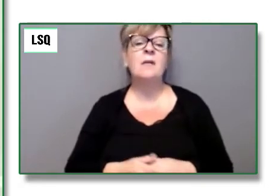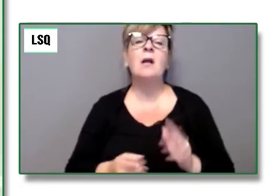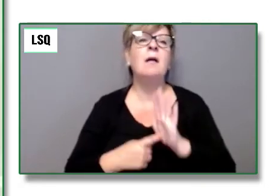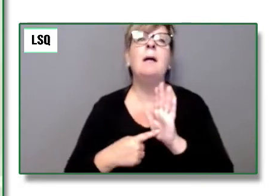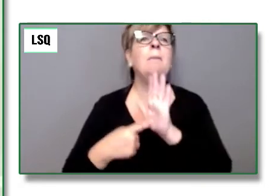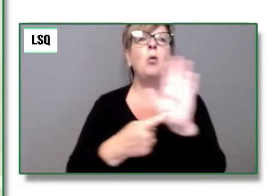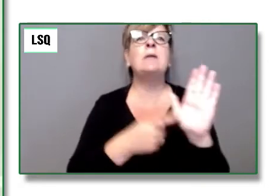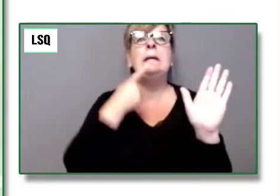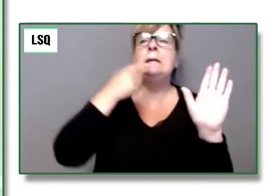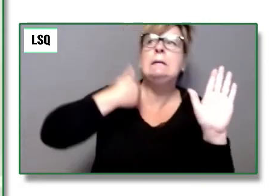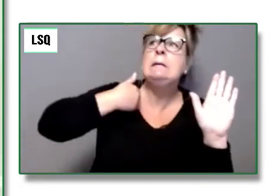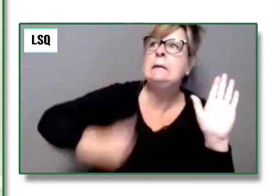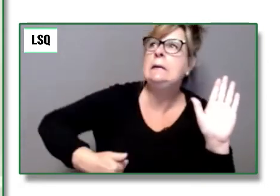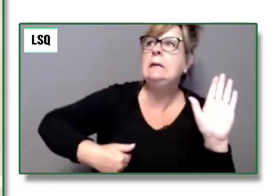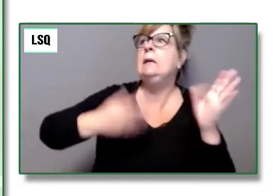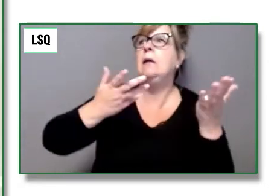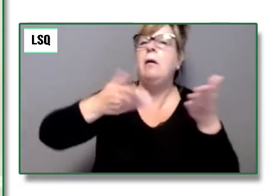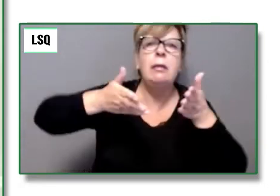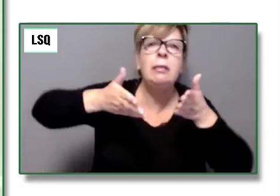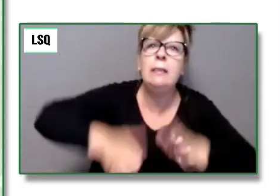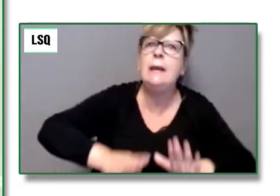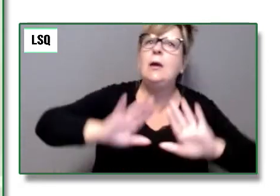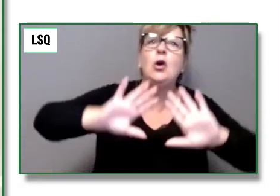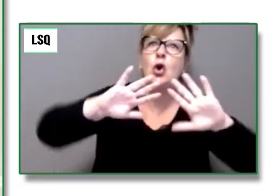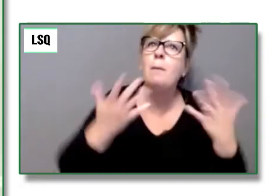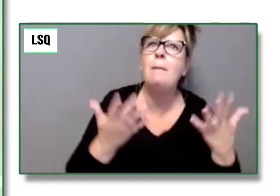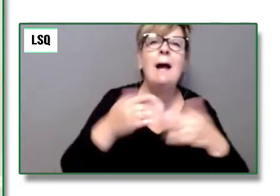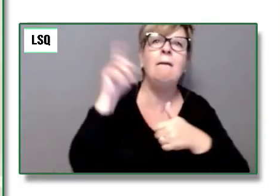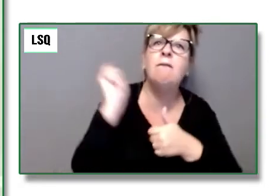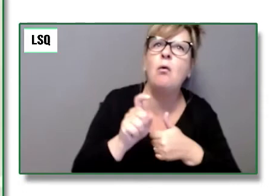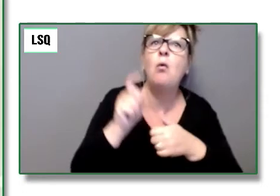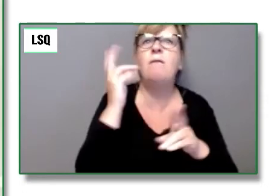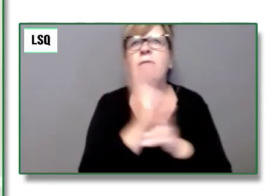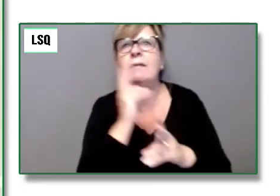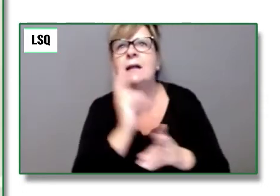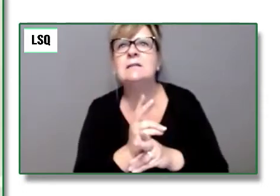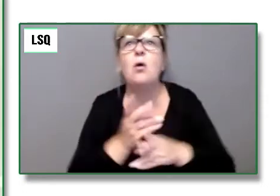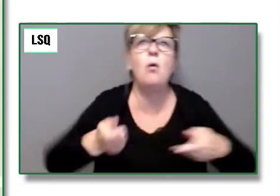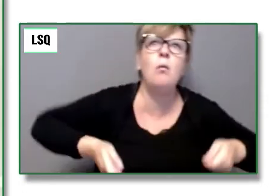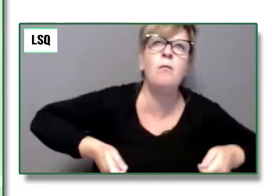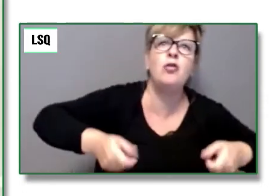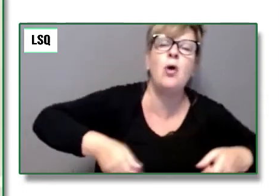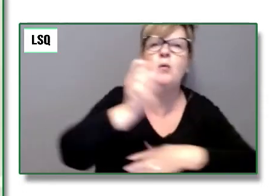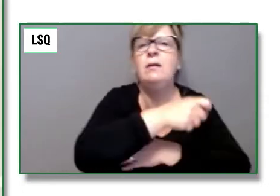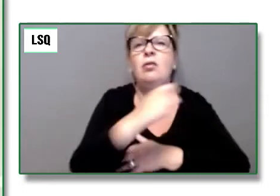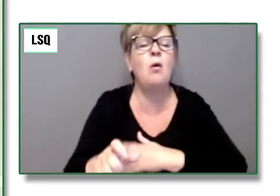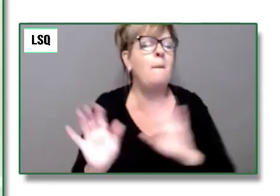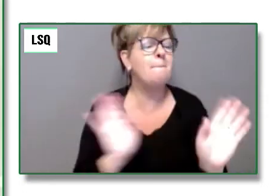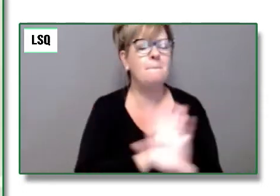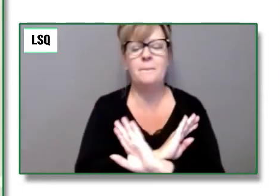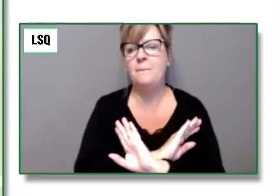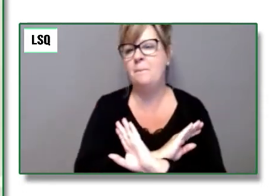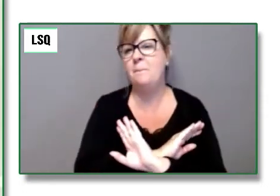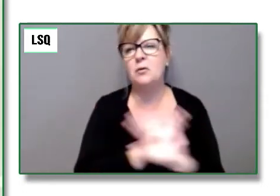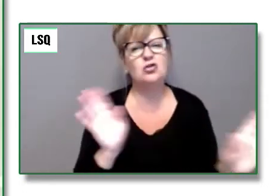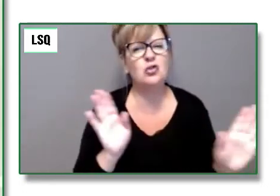roulant ou d'une canne blanche ou de surface tactile ou